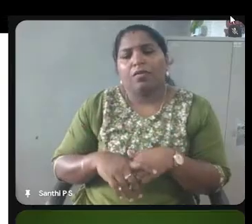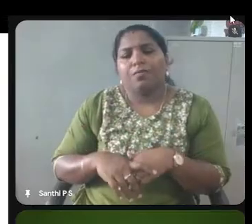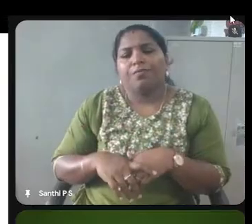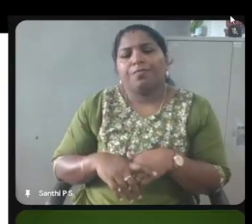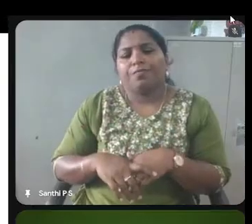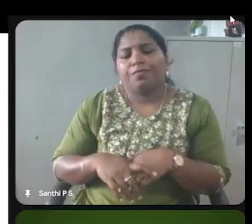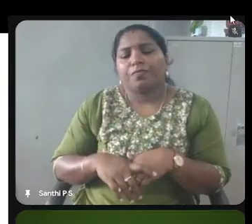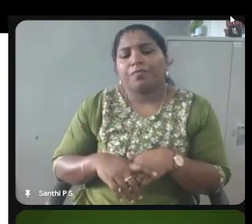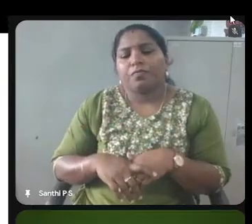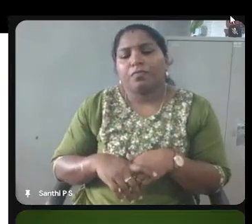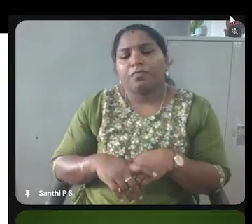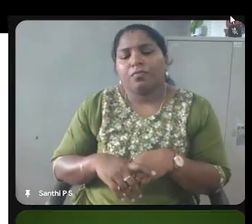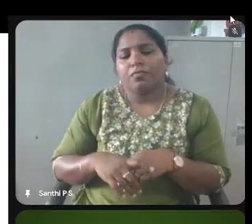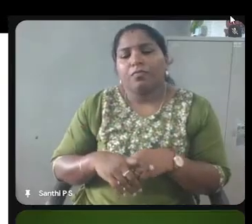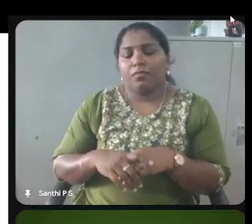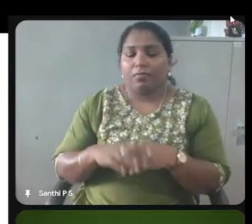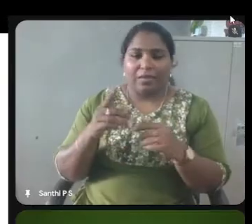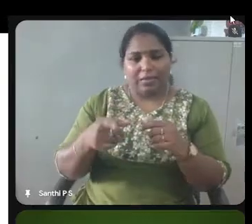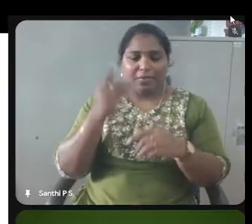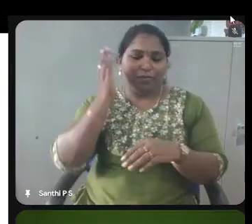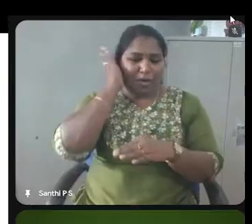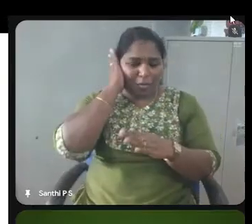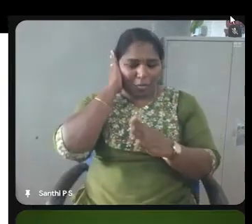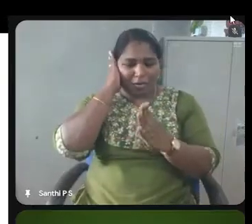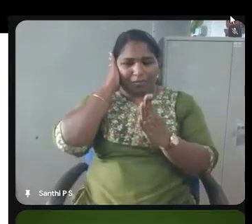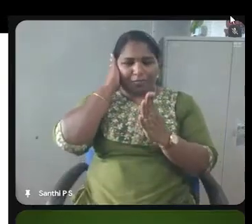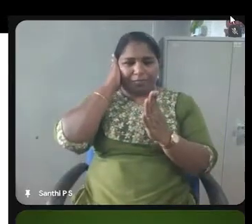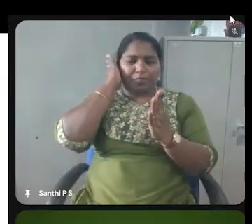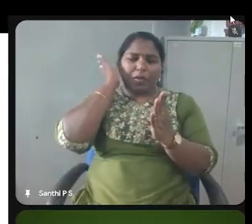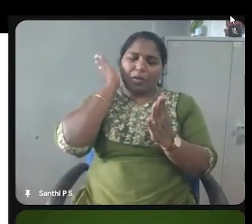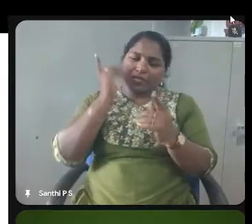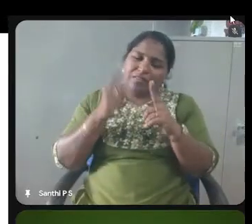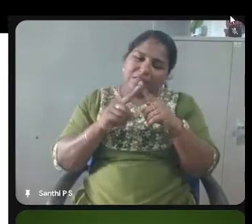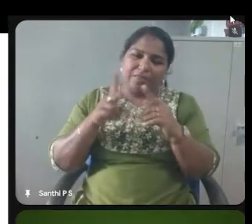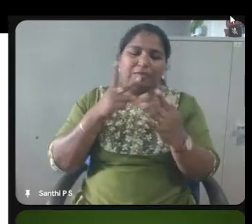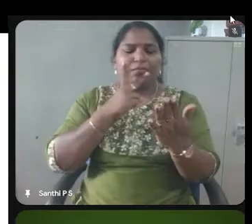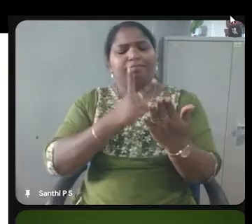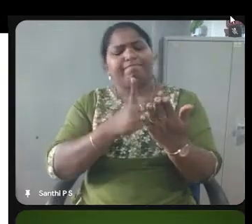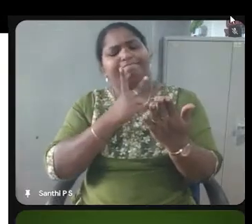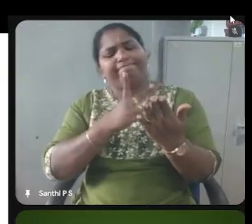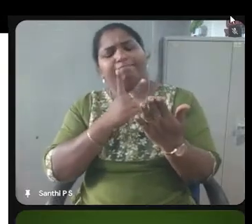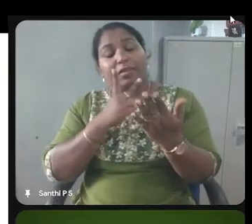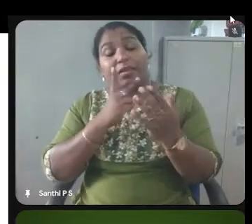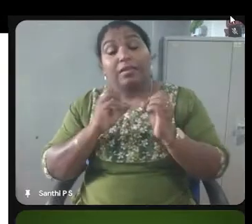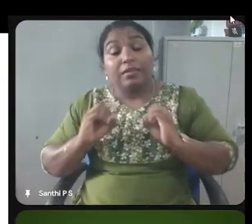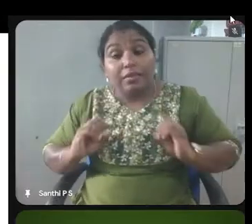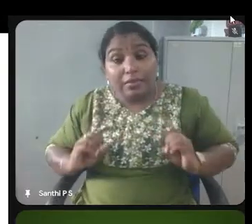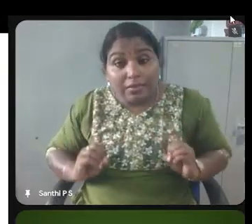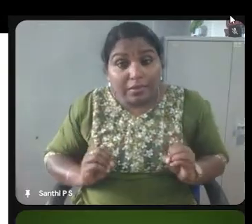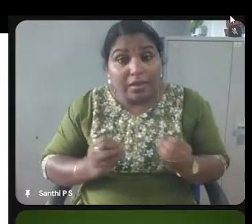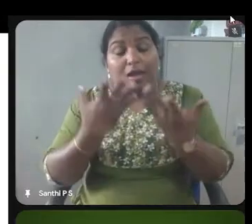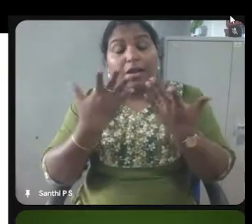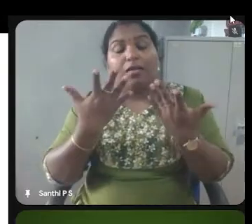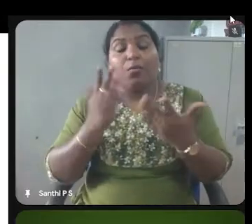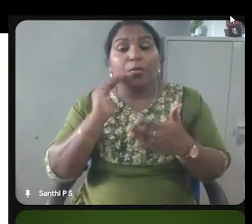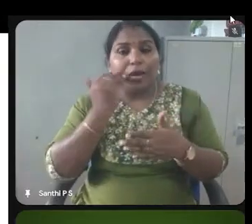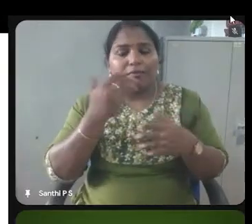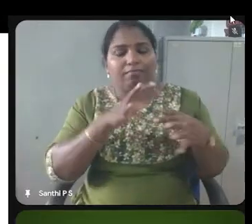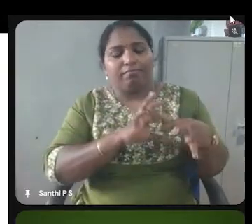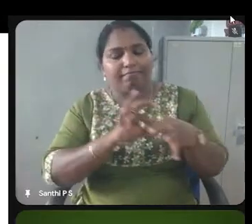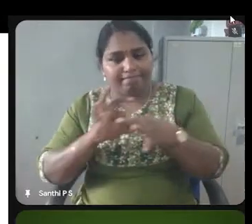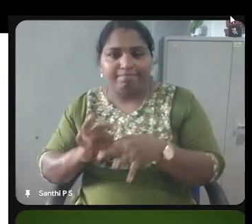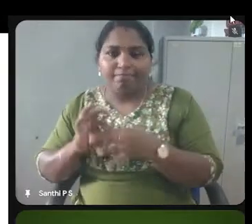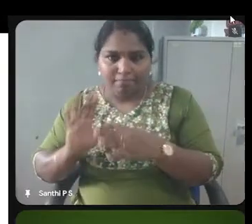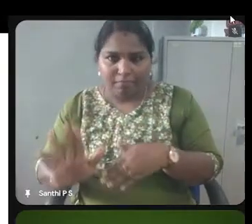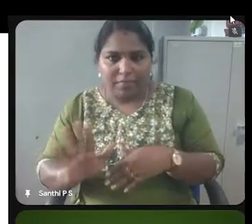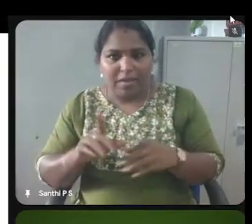അതായത് ഇപ്പം സ്ക്രീൻ ടൈം ഞാൻ പറഞ്ഞില്ല എപ്പോഴാണ് സ്ക്രീൻ ടൈം തുടങ്ങിയത് എന്നതിന് അനുസരിച്ചിട്ടാണ്. ഇപ്പൊ ചിലപ്പം കുട്ടി